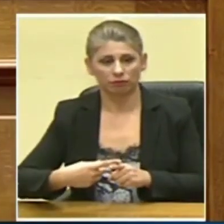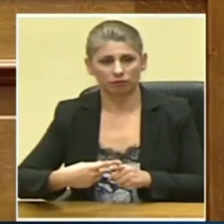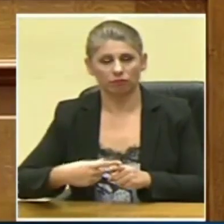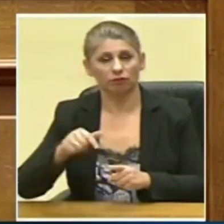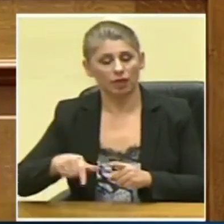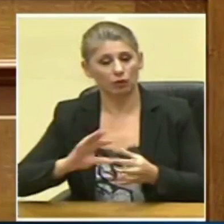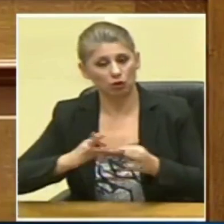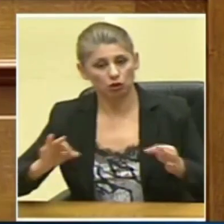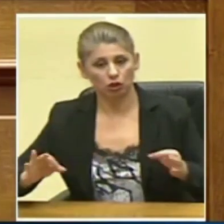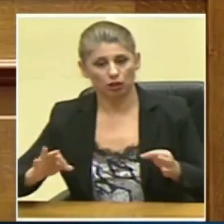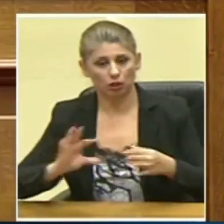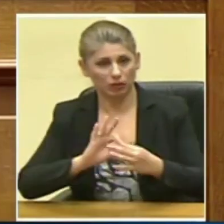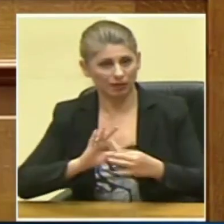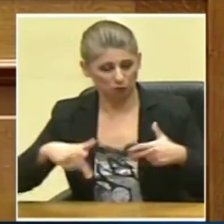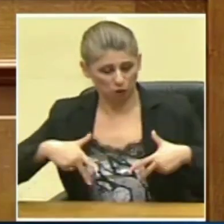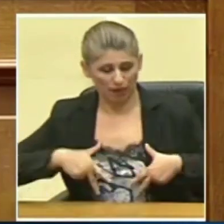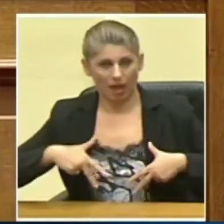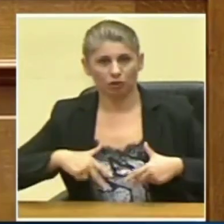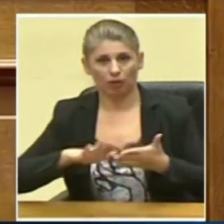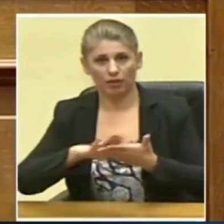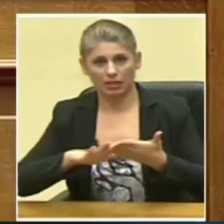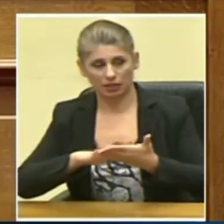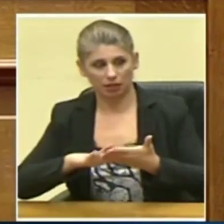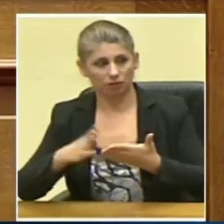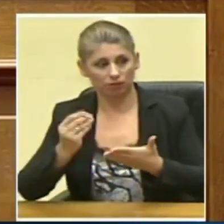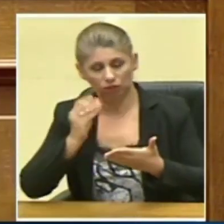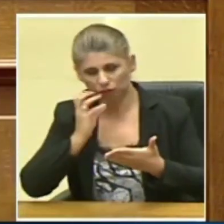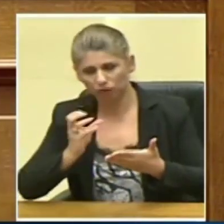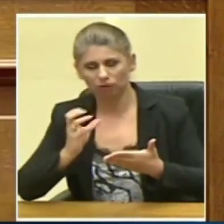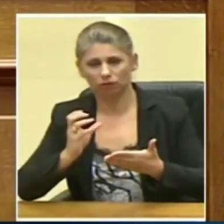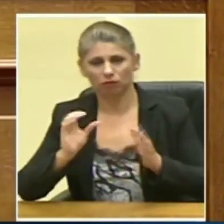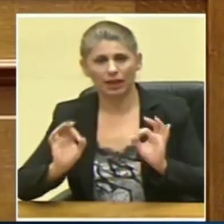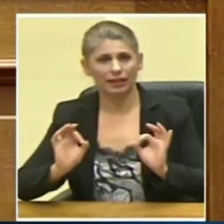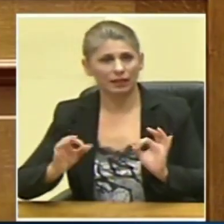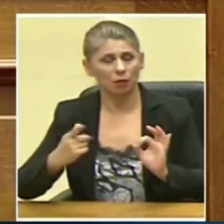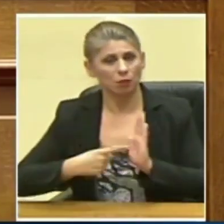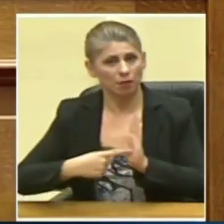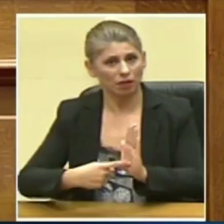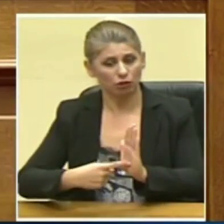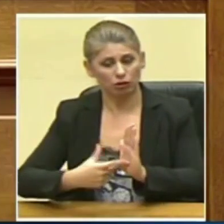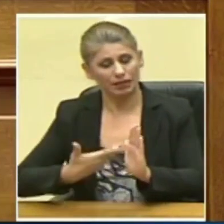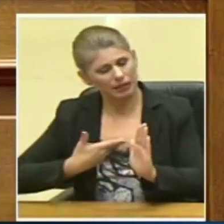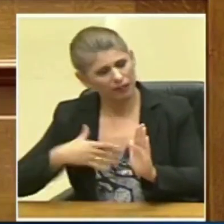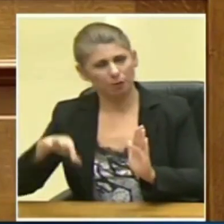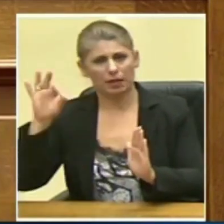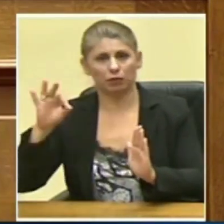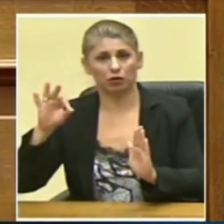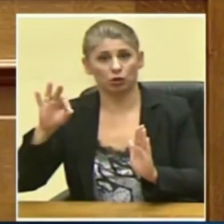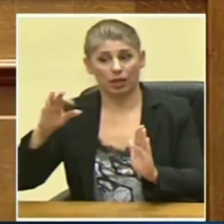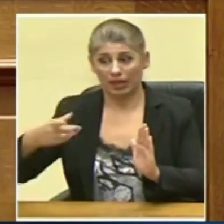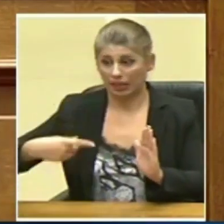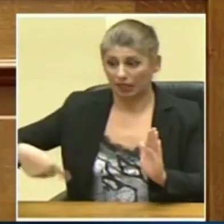σύνδεσμος κράτους-θρησκείας με τα έντονα χαρακτηριστικά που παρουσιάζονται στη δική μας περίπτωση. Για όλους